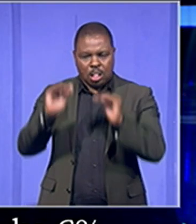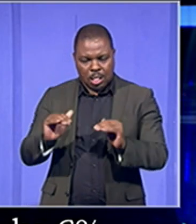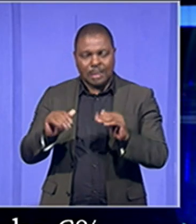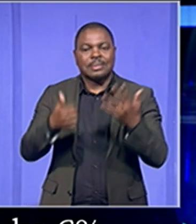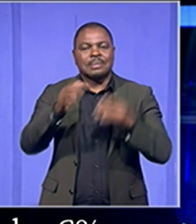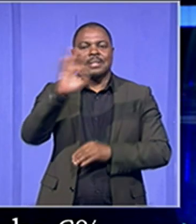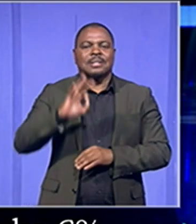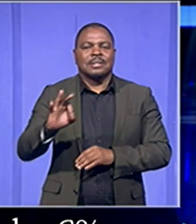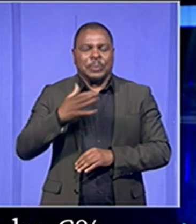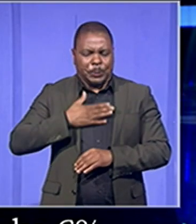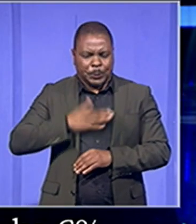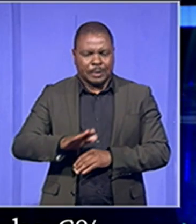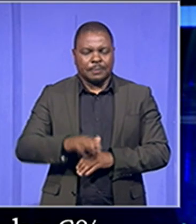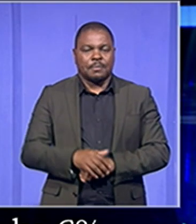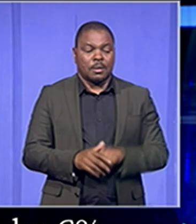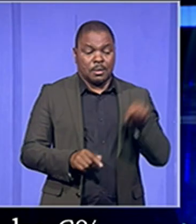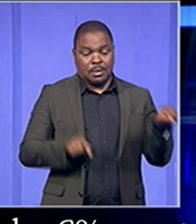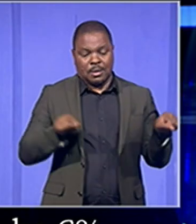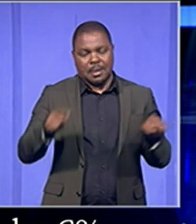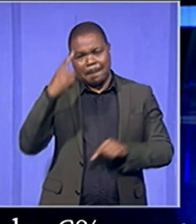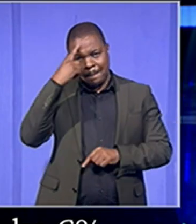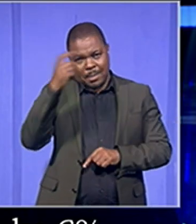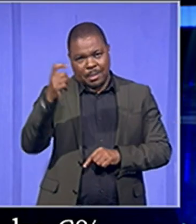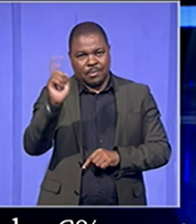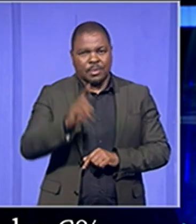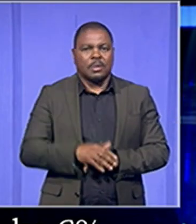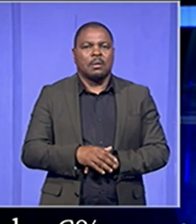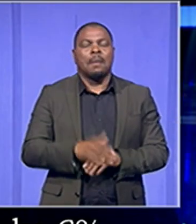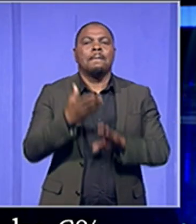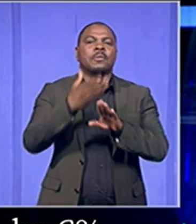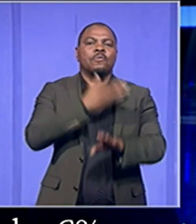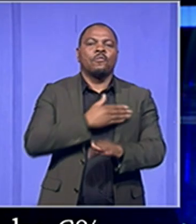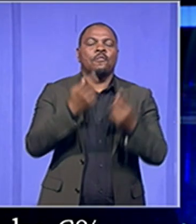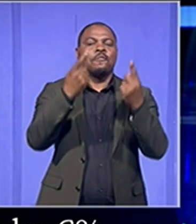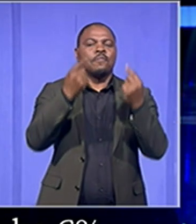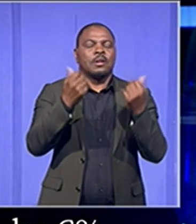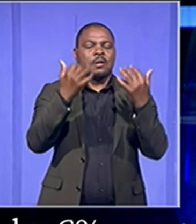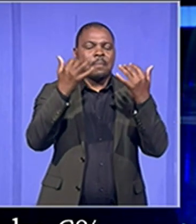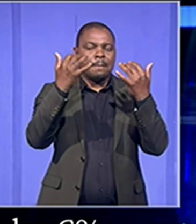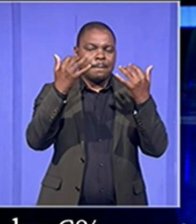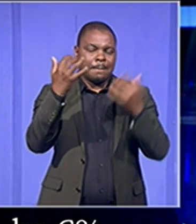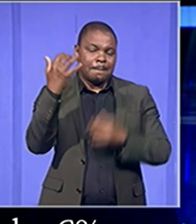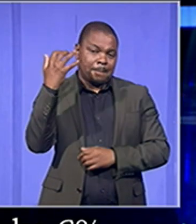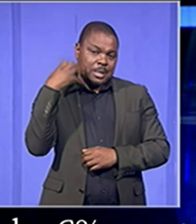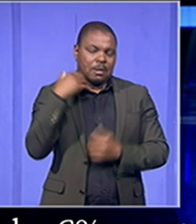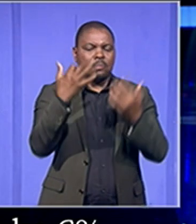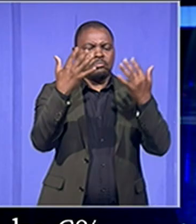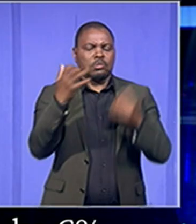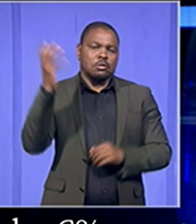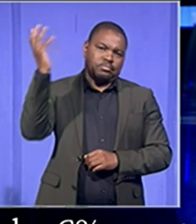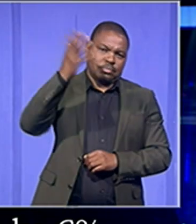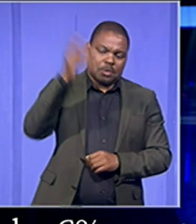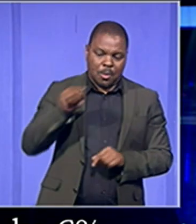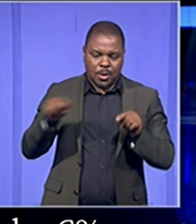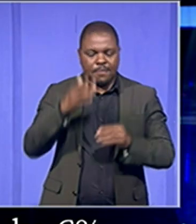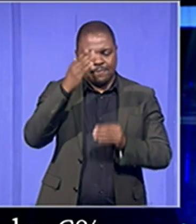6. Mahlakore ohle a dumela hore a tla phethela ditherisano pele letona la naha la ditjhelete Enoch Godongwana le teka ditekanyetso tsa lona